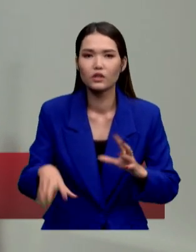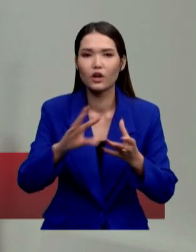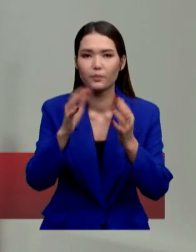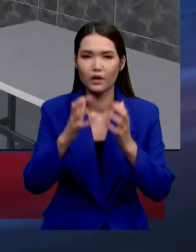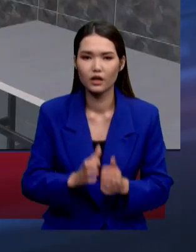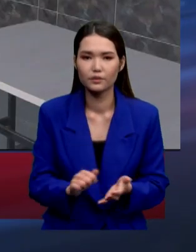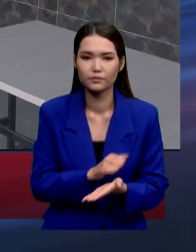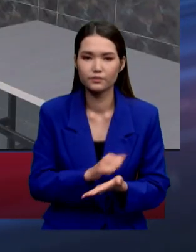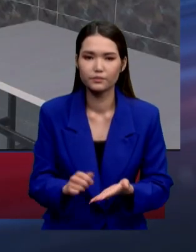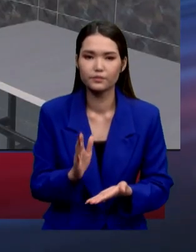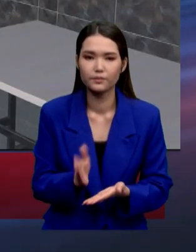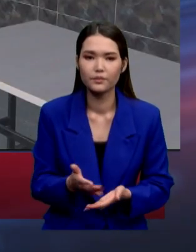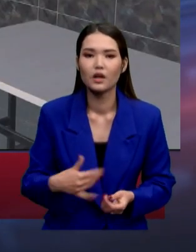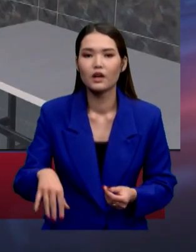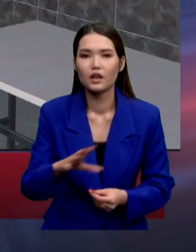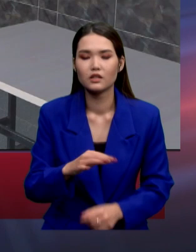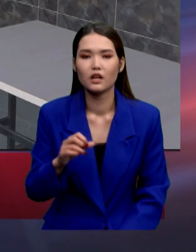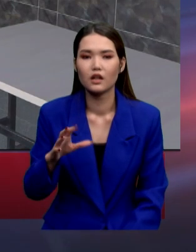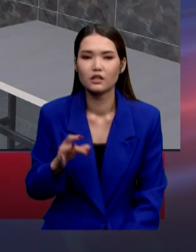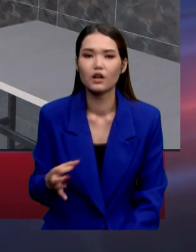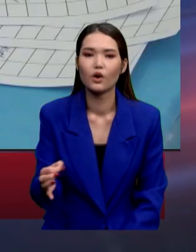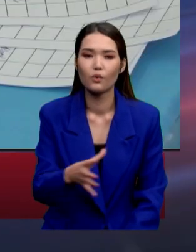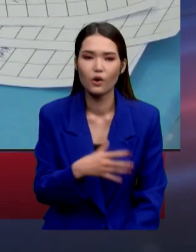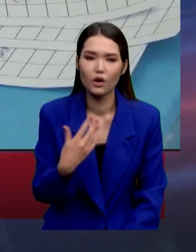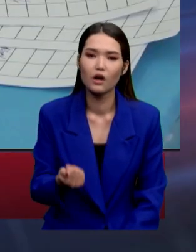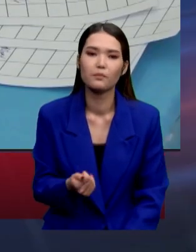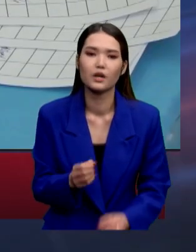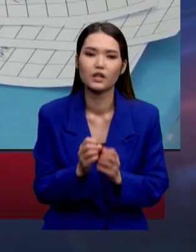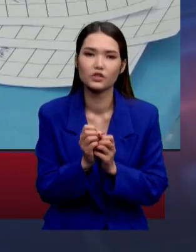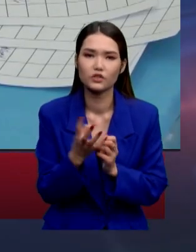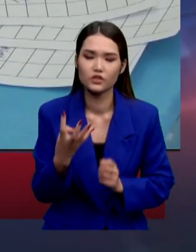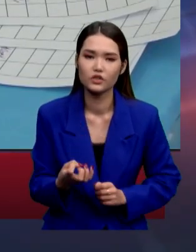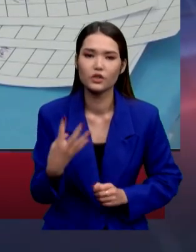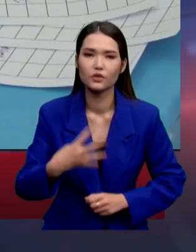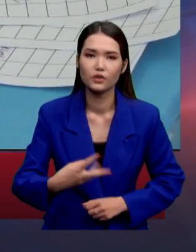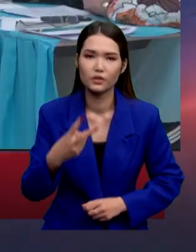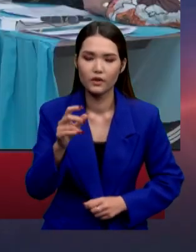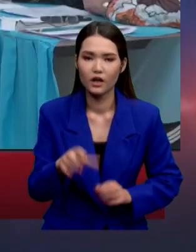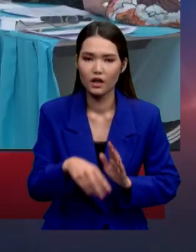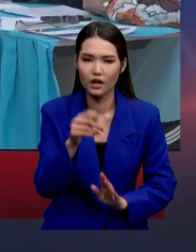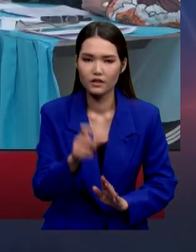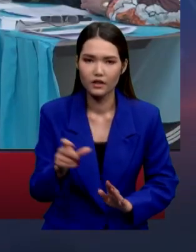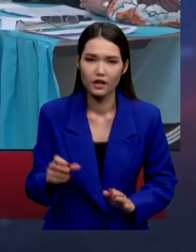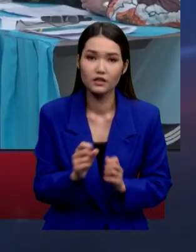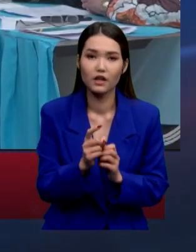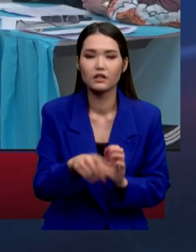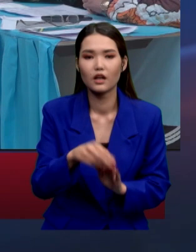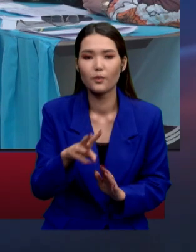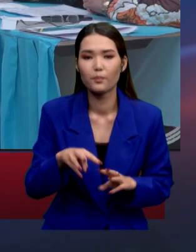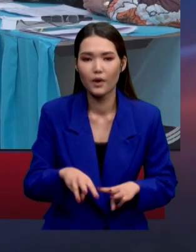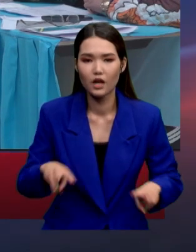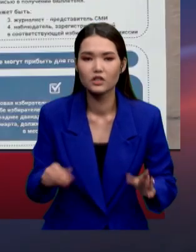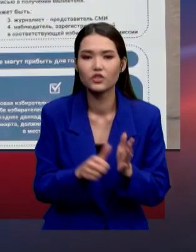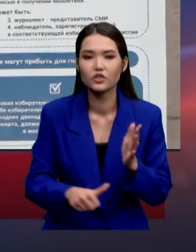голосов. Всего в Атырауской области на депутатские кресла претендуют 442 кандидата. Из них 11 кандидатов в Мажилис,